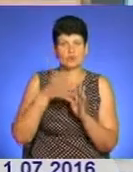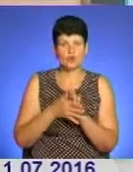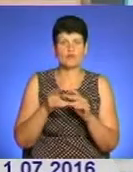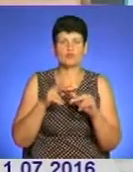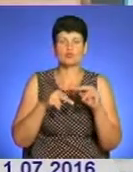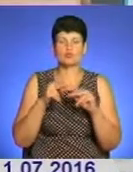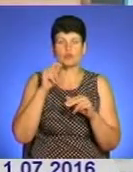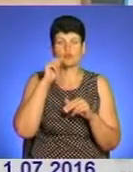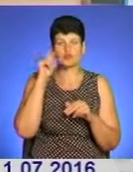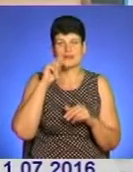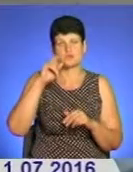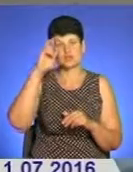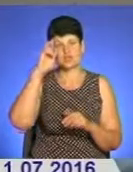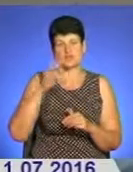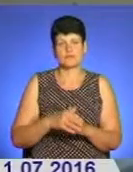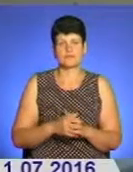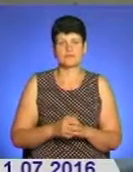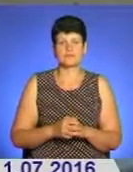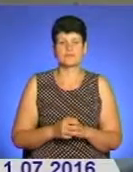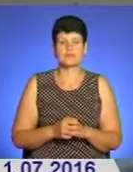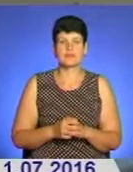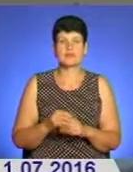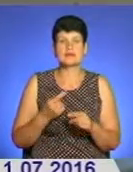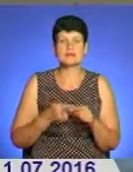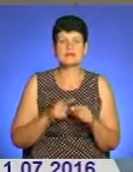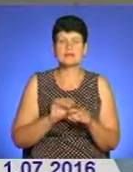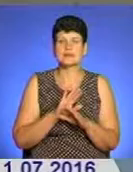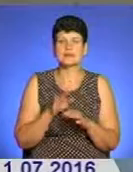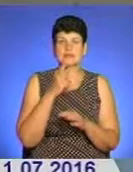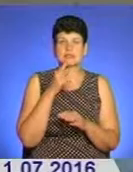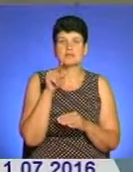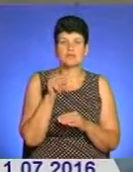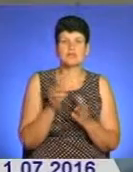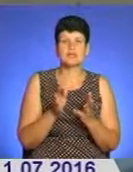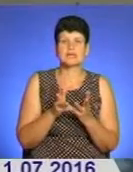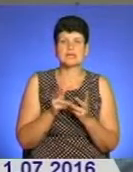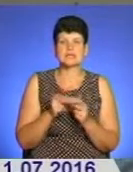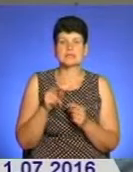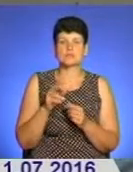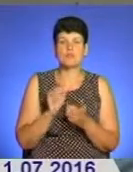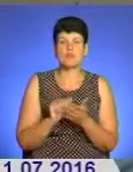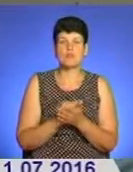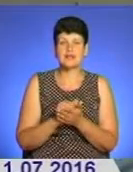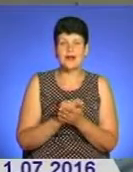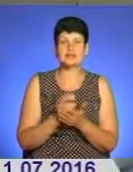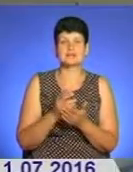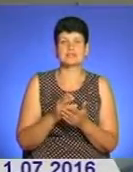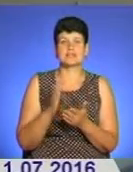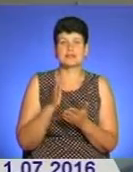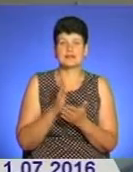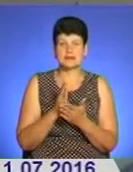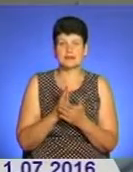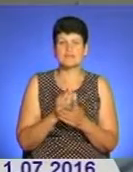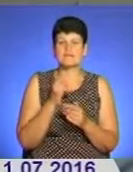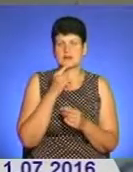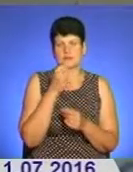розбудові української держави. Цей внесок, скажімо, напевно, що незважаючи на ту кількість публікацій, статей, монографій, які є на сьогодні час, напевно, що ще важко